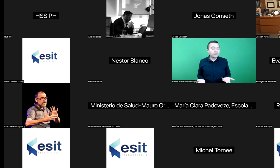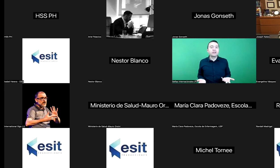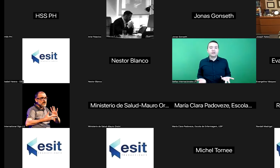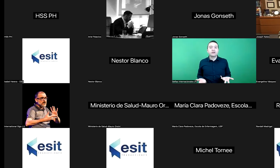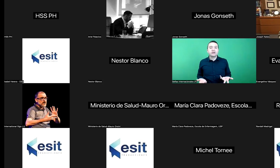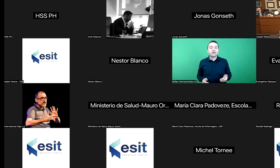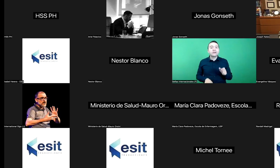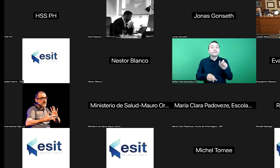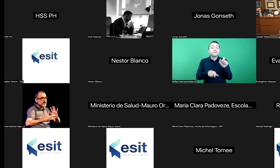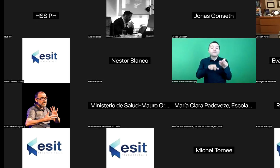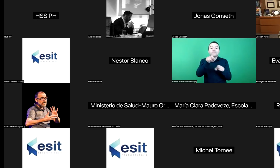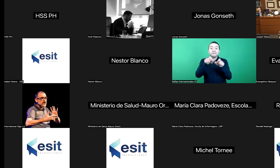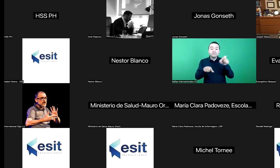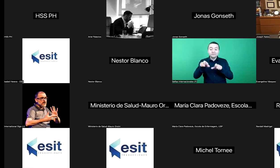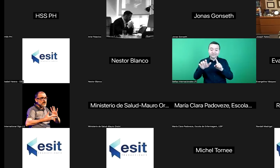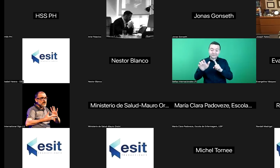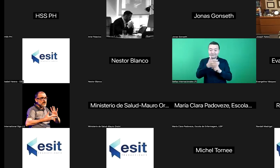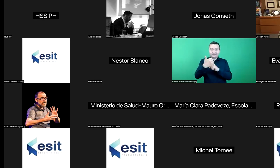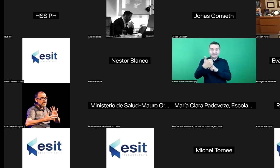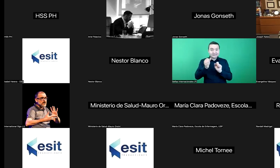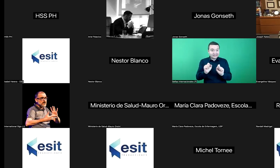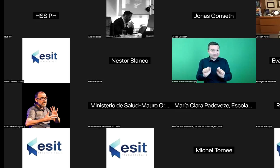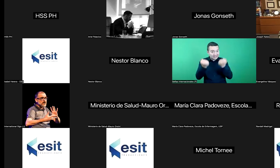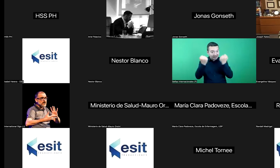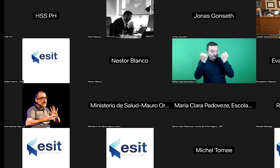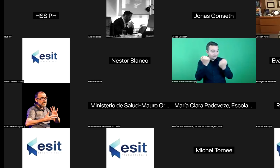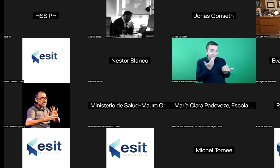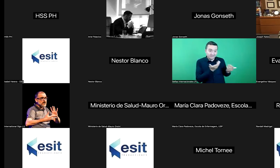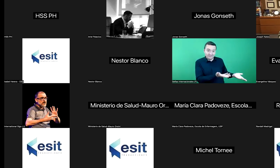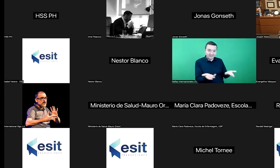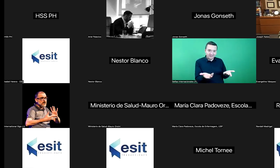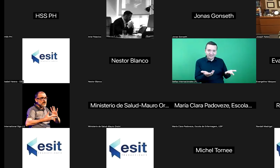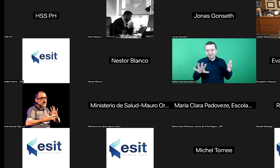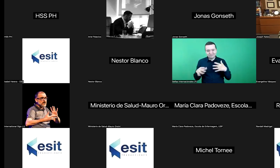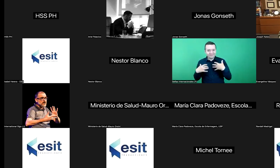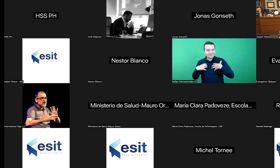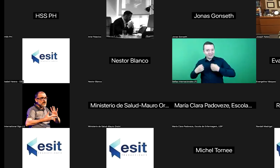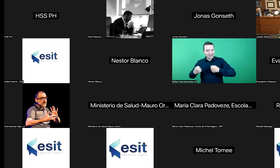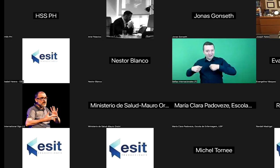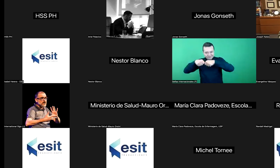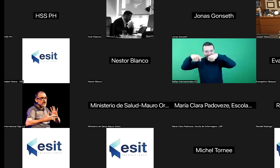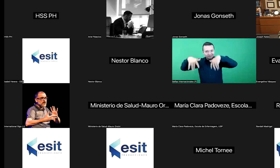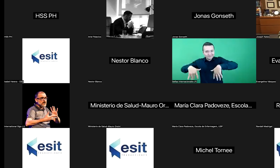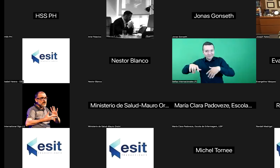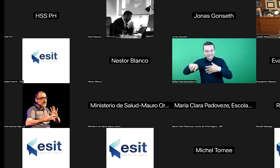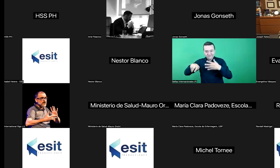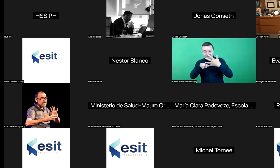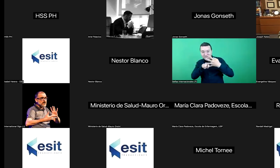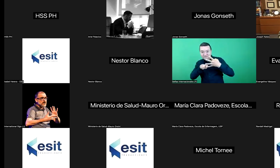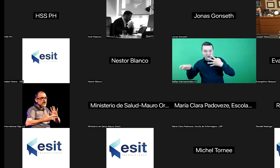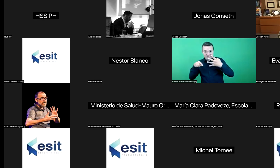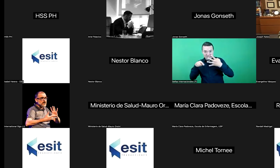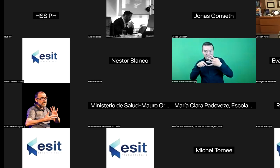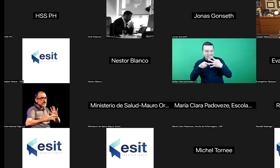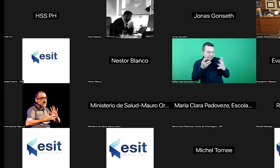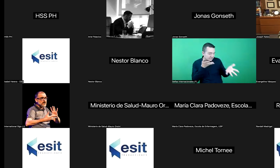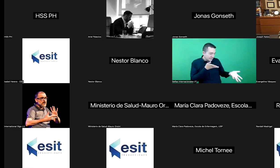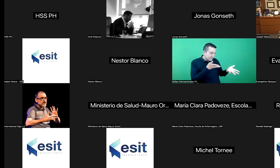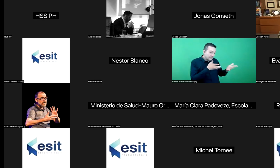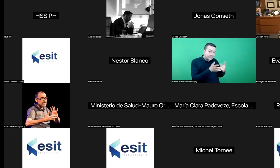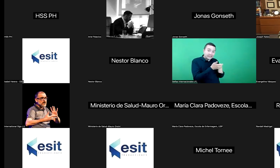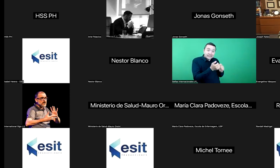le cœur du processus. Donc, la sécurité des patients dans le cadre d'une stratégie de soins primaires de santé.